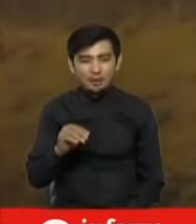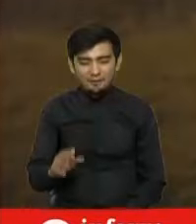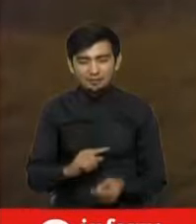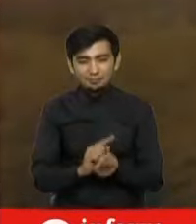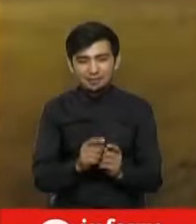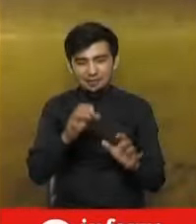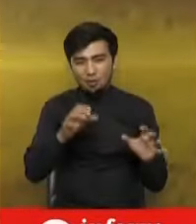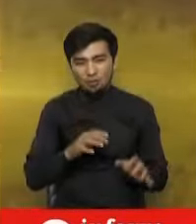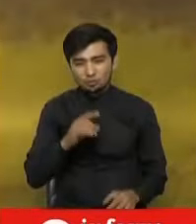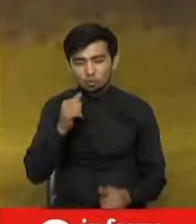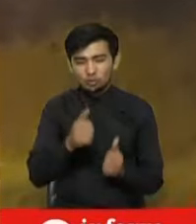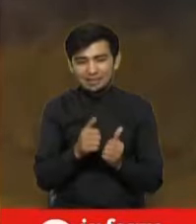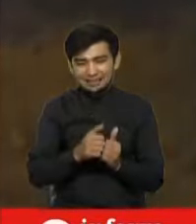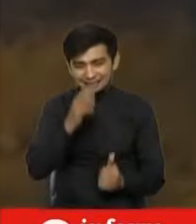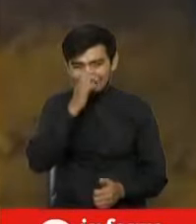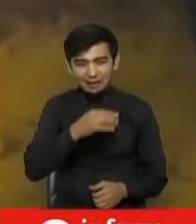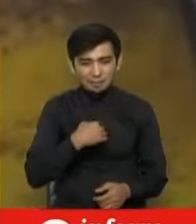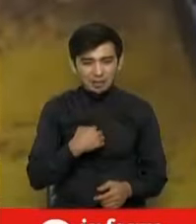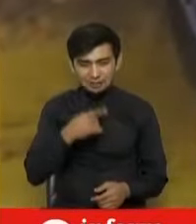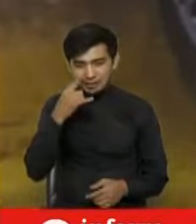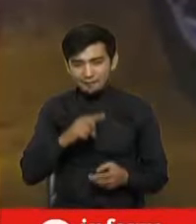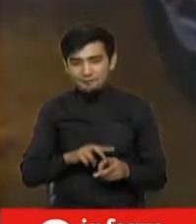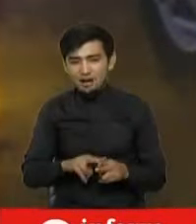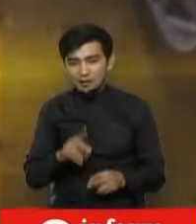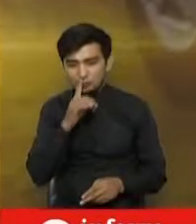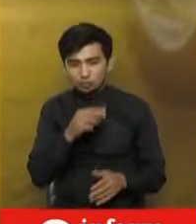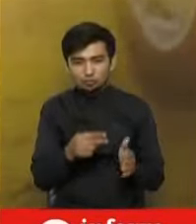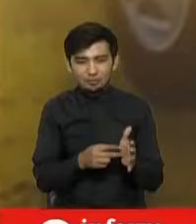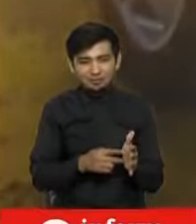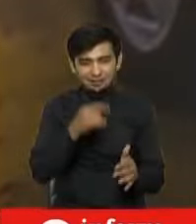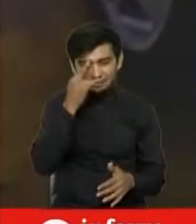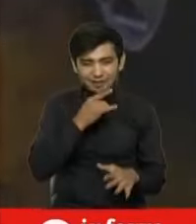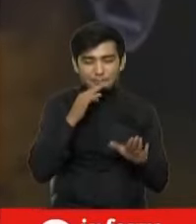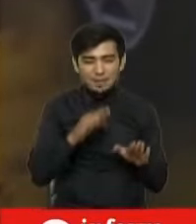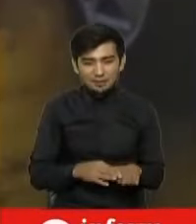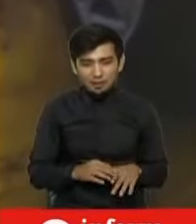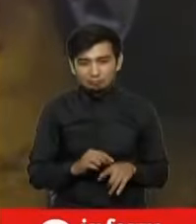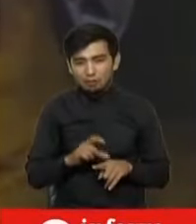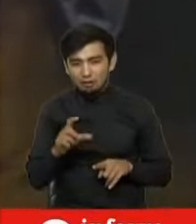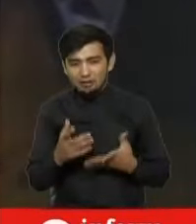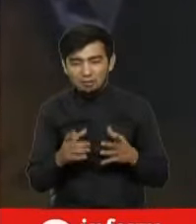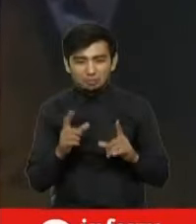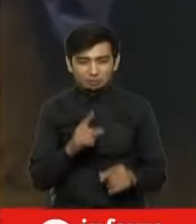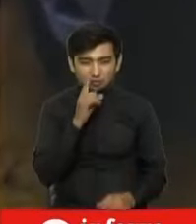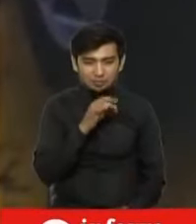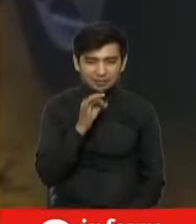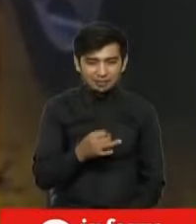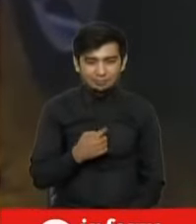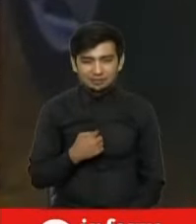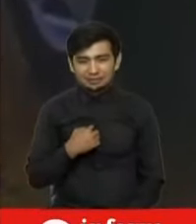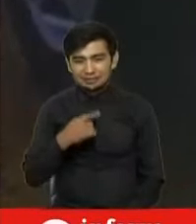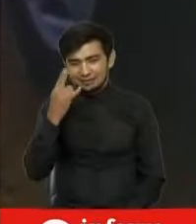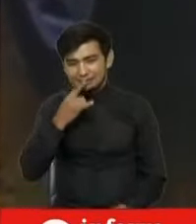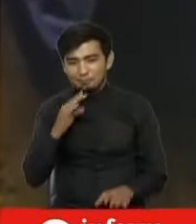в соседней стране не должны повлиять на стоимость автомобилей в Казахстане. Он напомнил, что повышать ставку в нашей